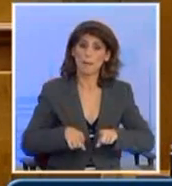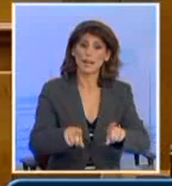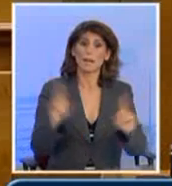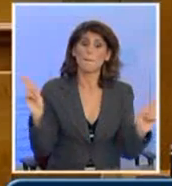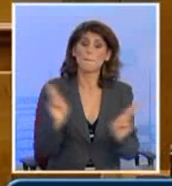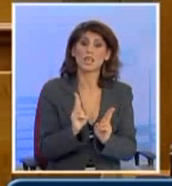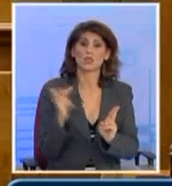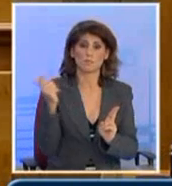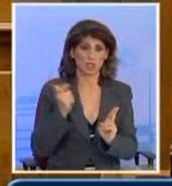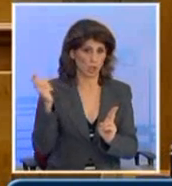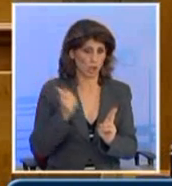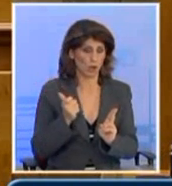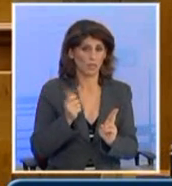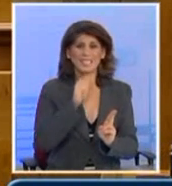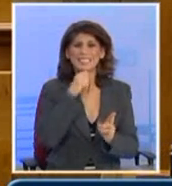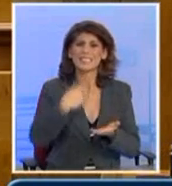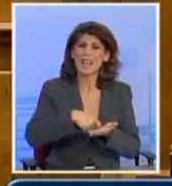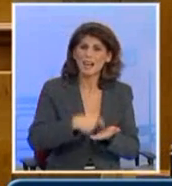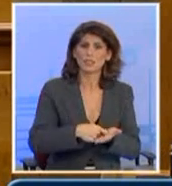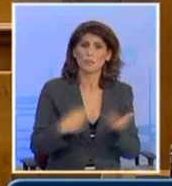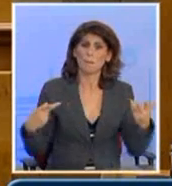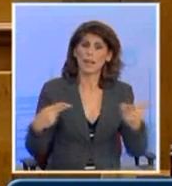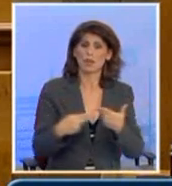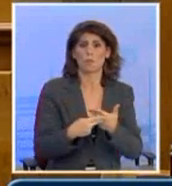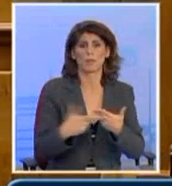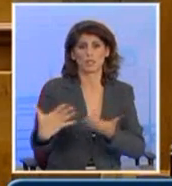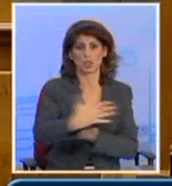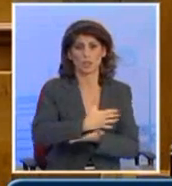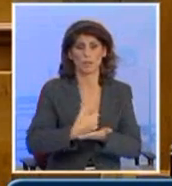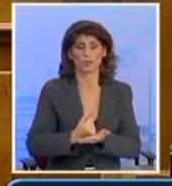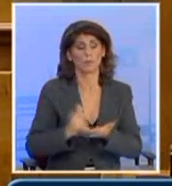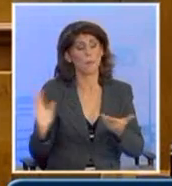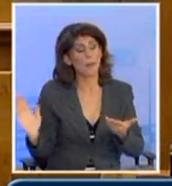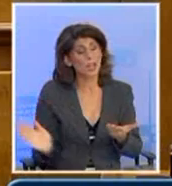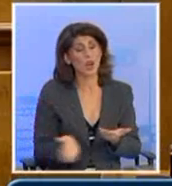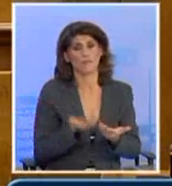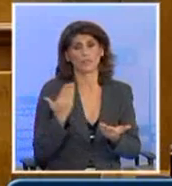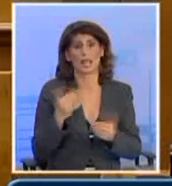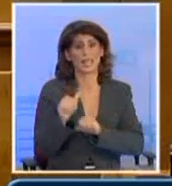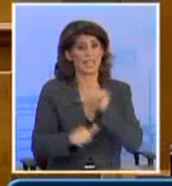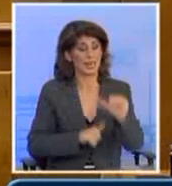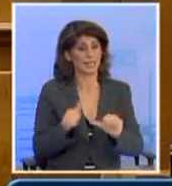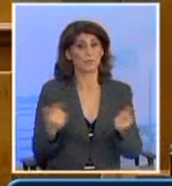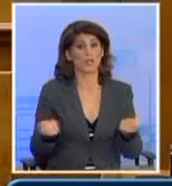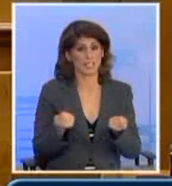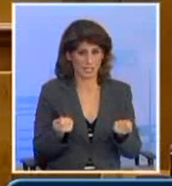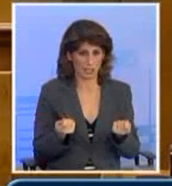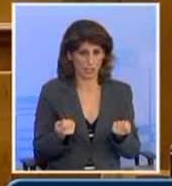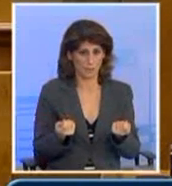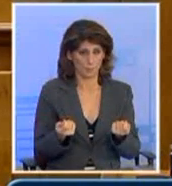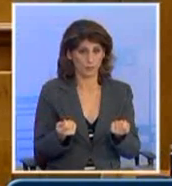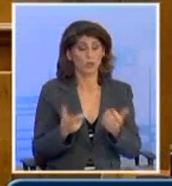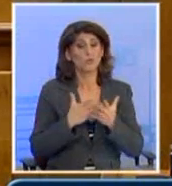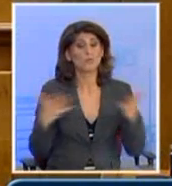μειώσεις μισθών, συντάξεων, περικοπές εισοδημάτων. Παρ' όλα αυτά, η αλλαγή που έχει γίνει